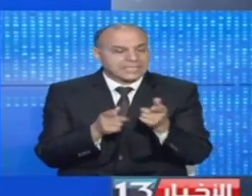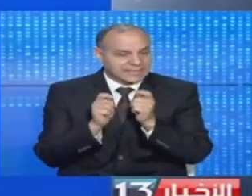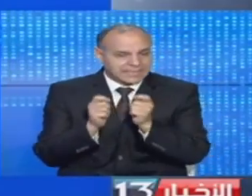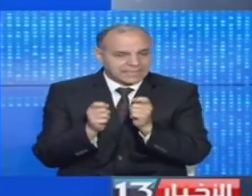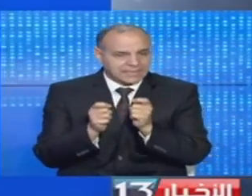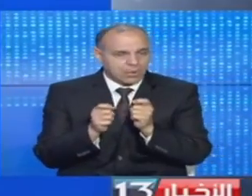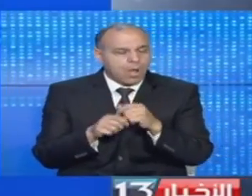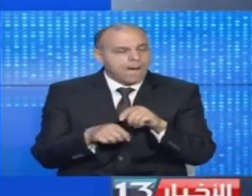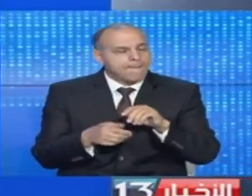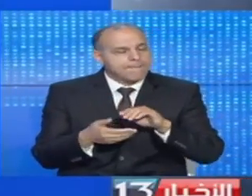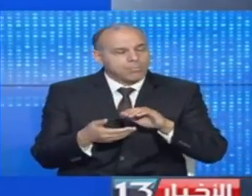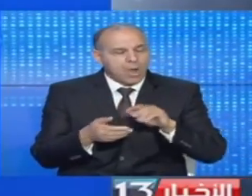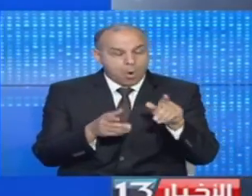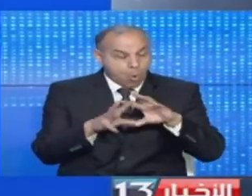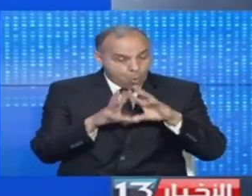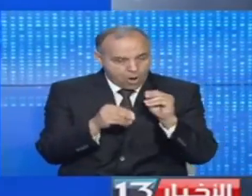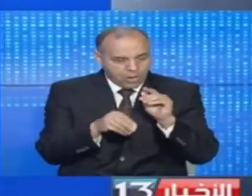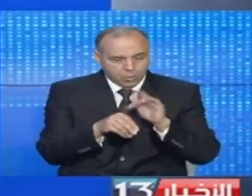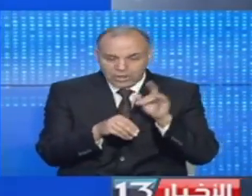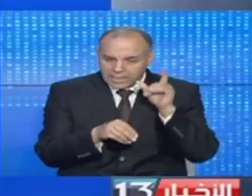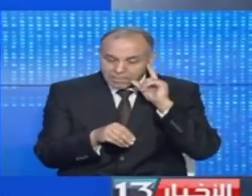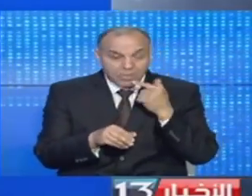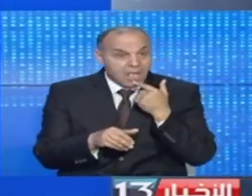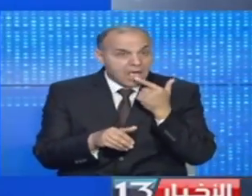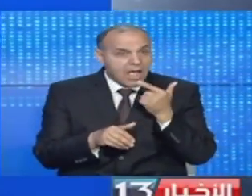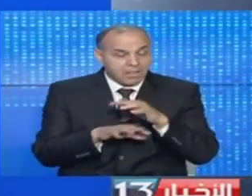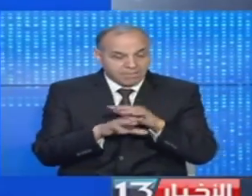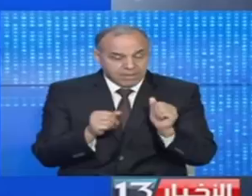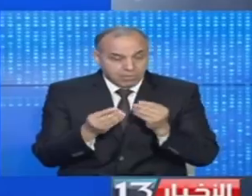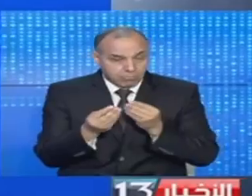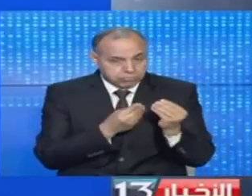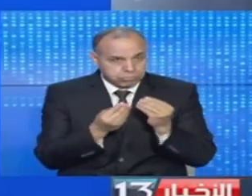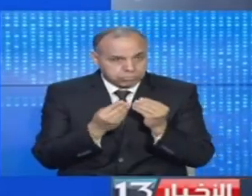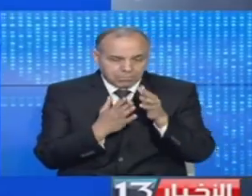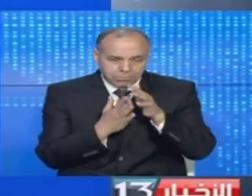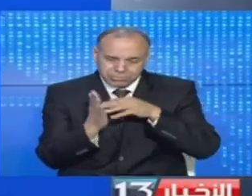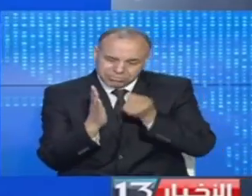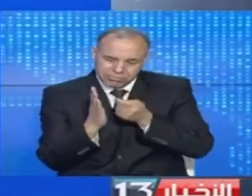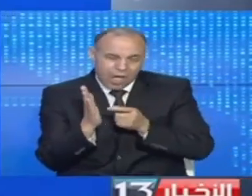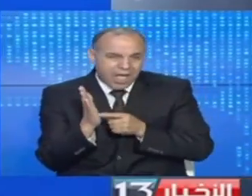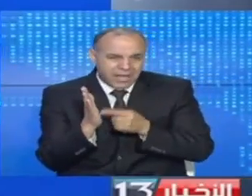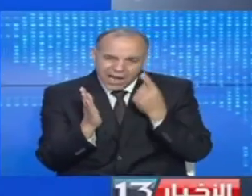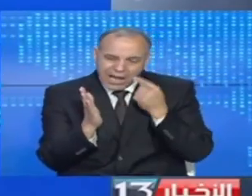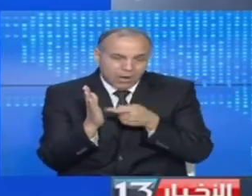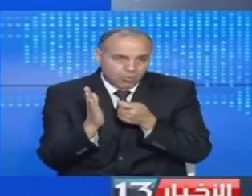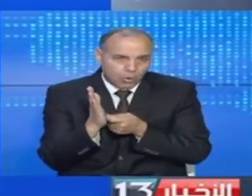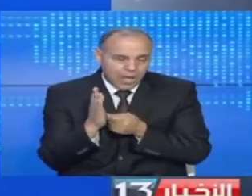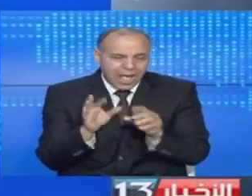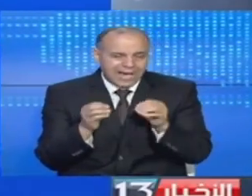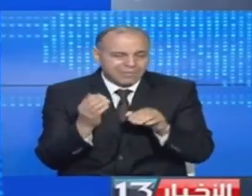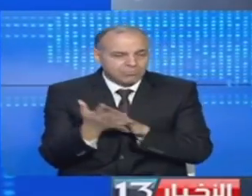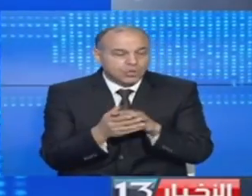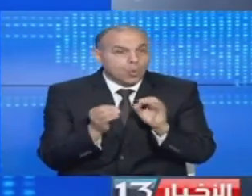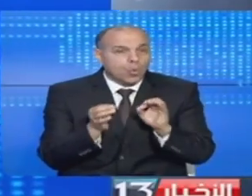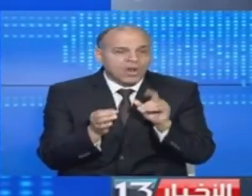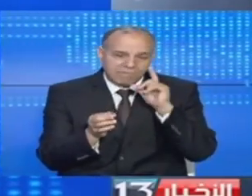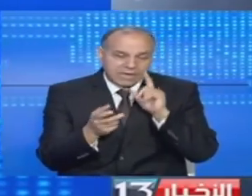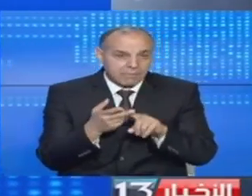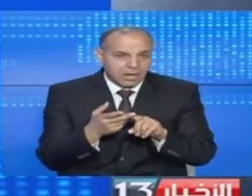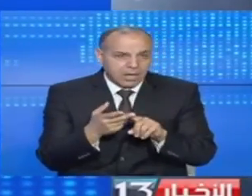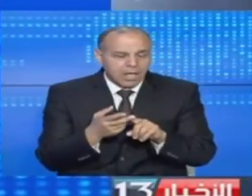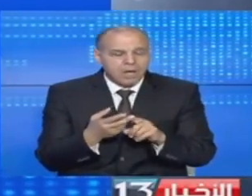ومكونات البلاد وستتم مناقشه مسوده سياسيه وطنيه للحل الشامل في ليبيا